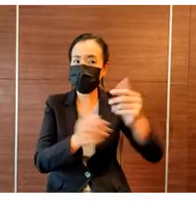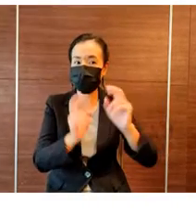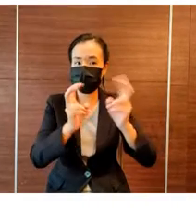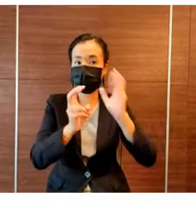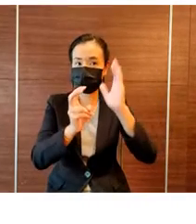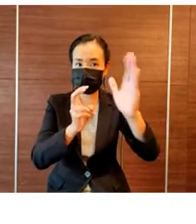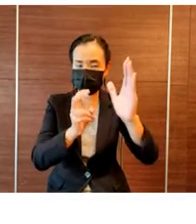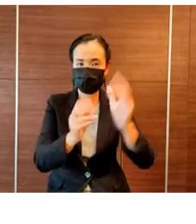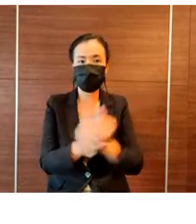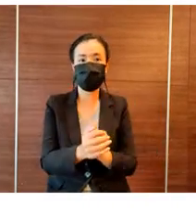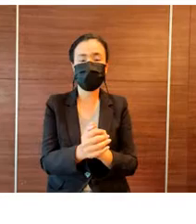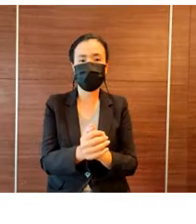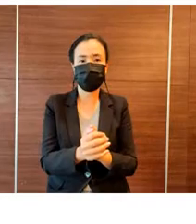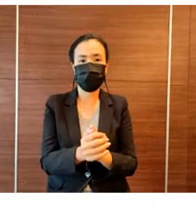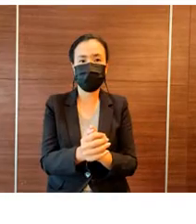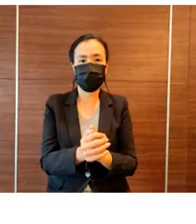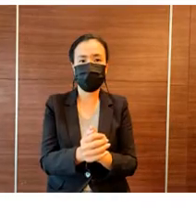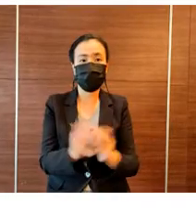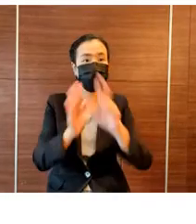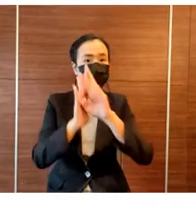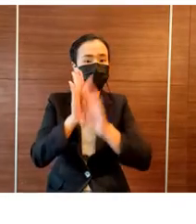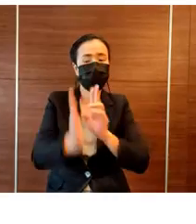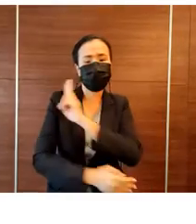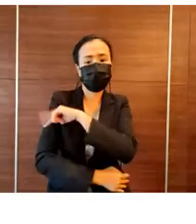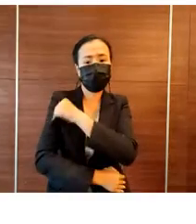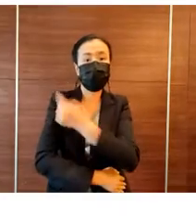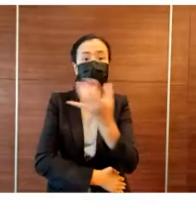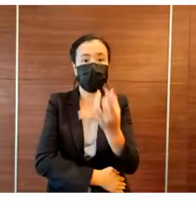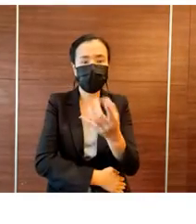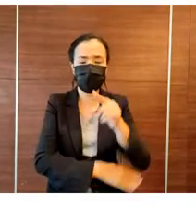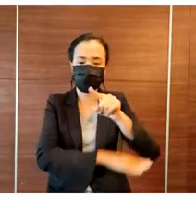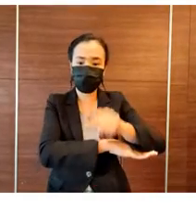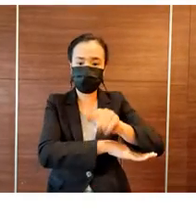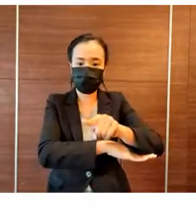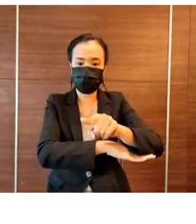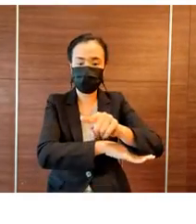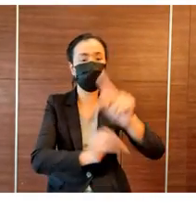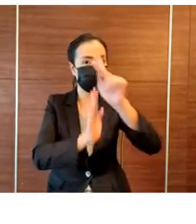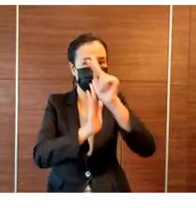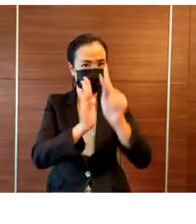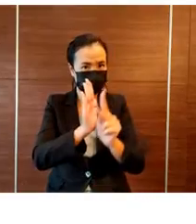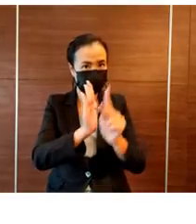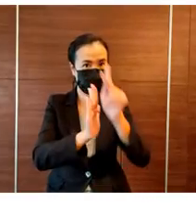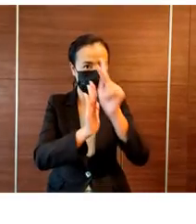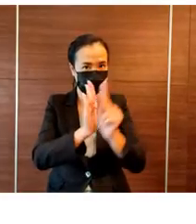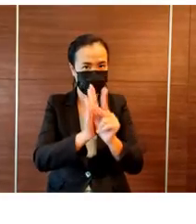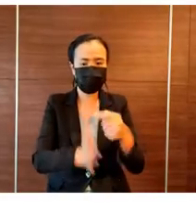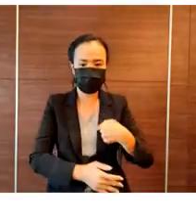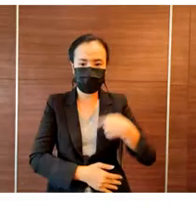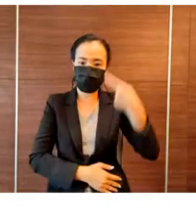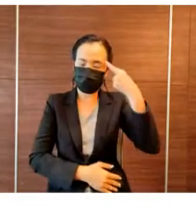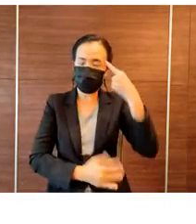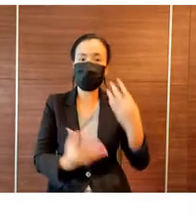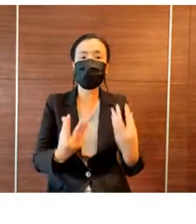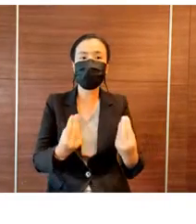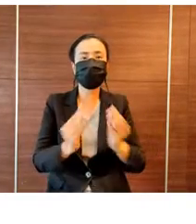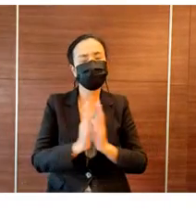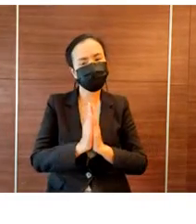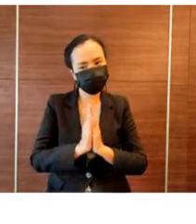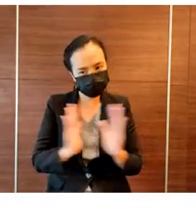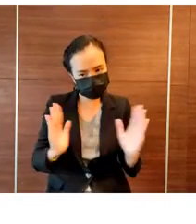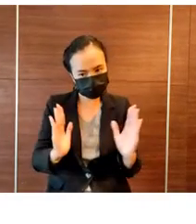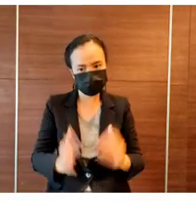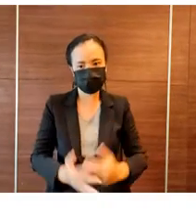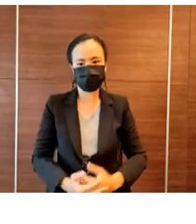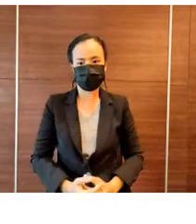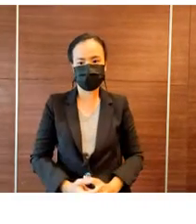หลังจากนี้ก็ว่าด้วยเรื่องของระบบสาธารณสุขเนาะว่ามันจะคืออะไรแล้วตอนบ่ายก็จะเป็นเรื่องของพาร์ทกฎหมายนะคะคิดว่าเต็มมีเท่านี้ขอบคุณมากนะคะ ขอบคุ